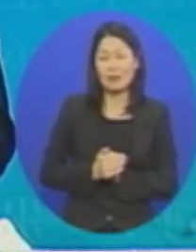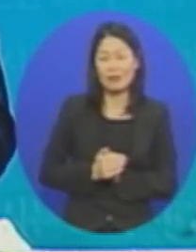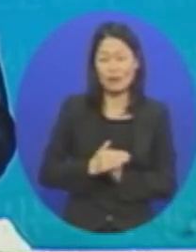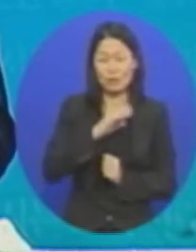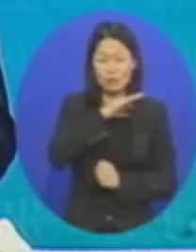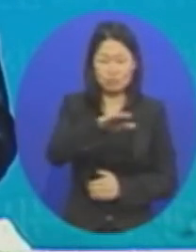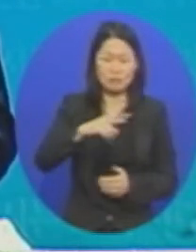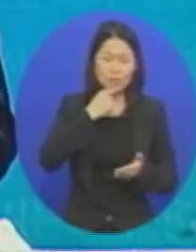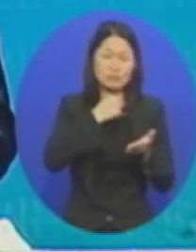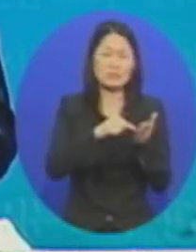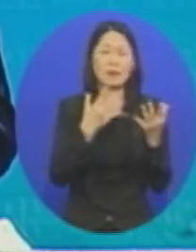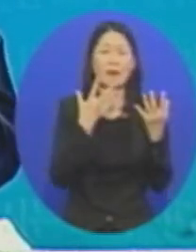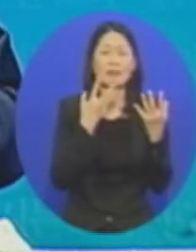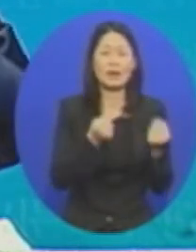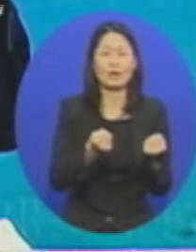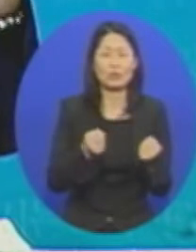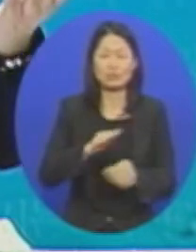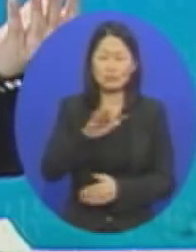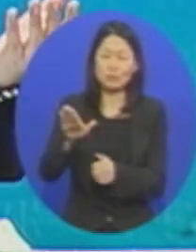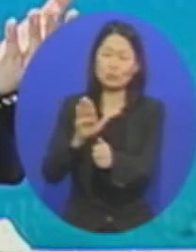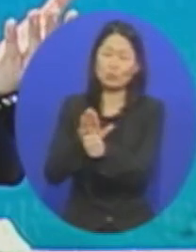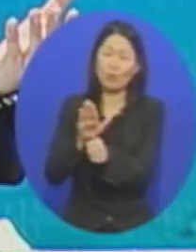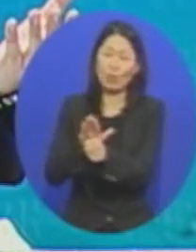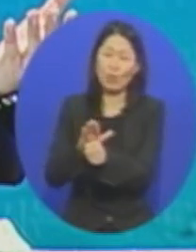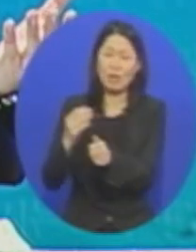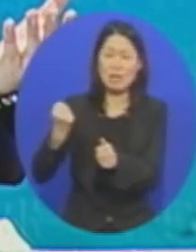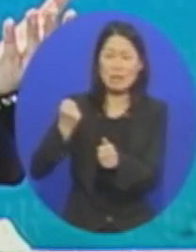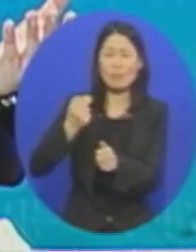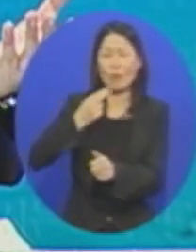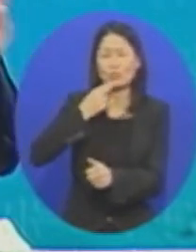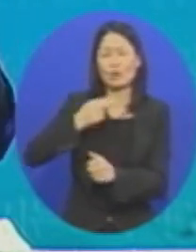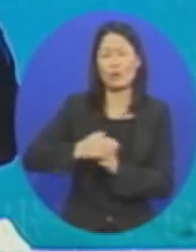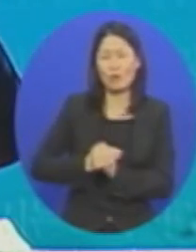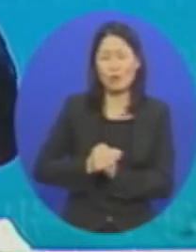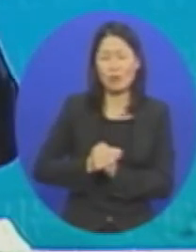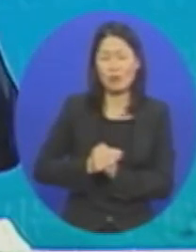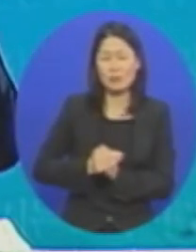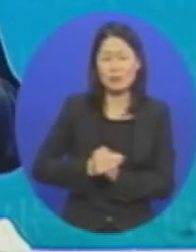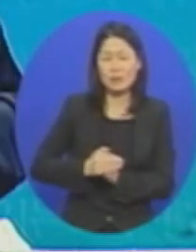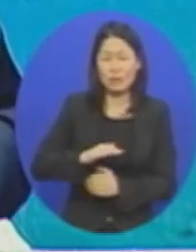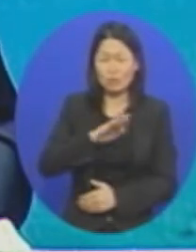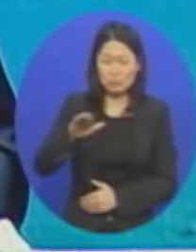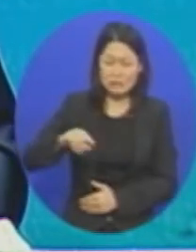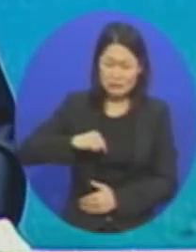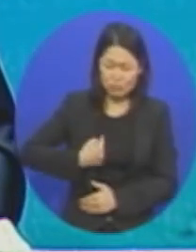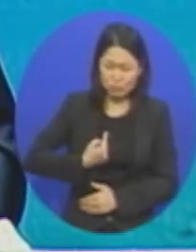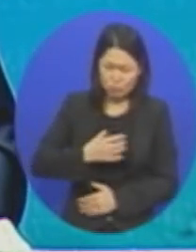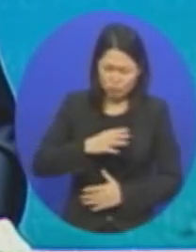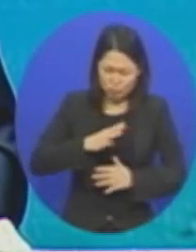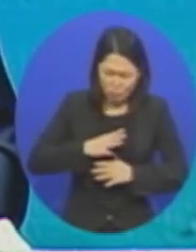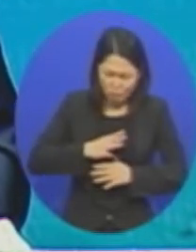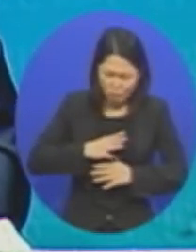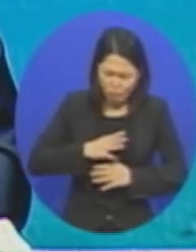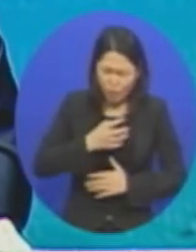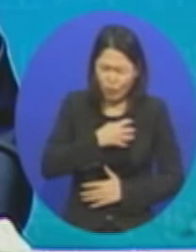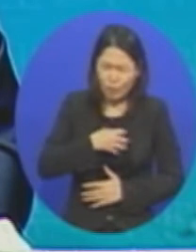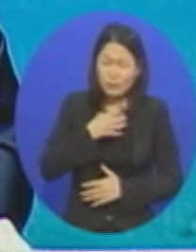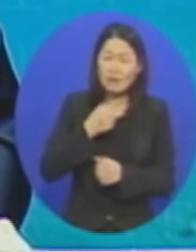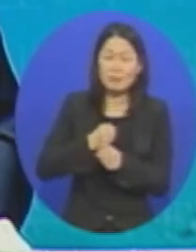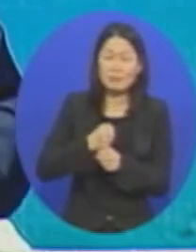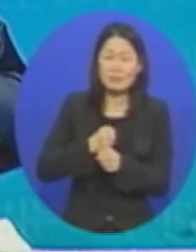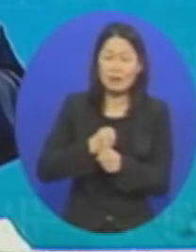부채가 많아요 우리는 도울 수 있는 힘이 없어요 자꾸 우리를 두렵게 하고 염려하게 해요